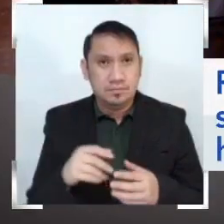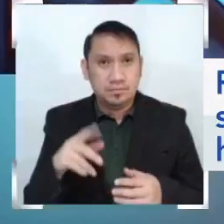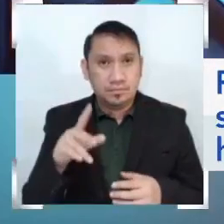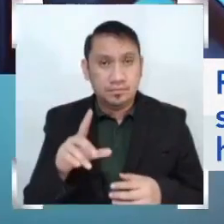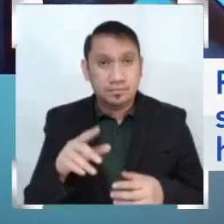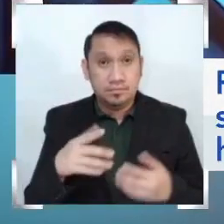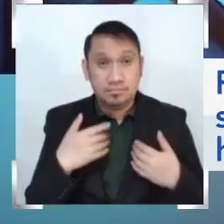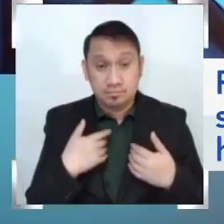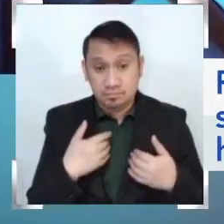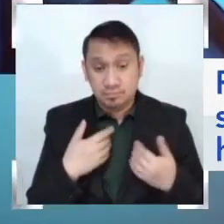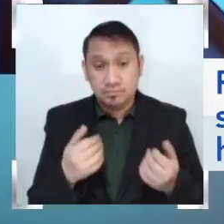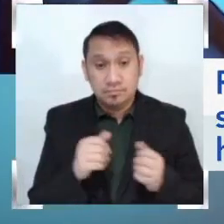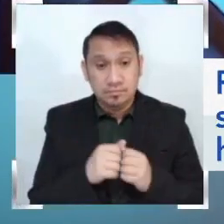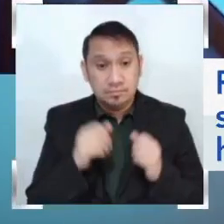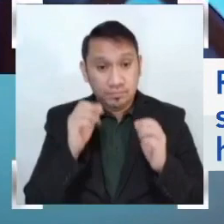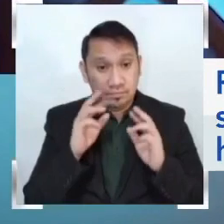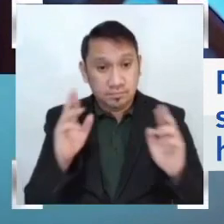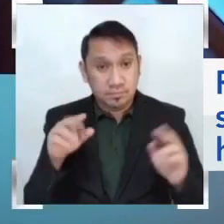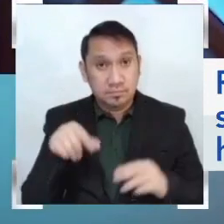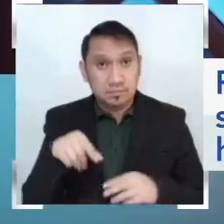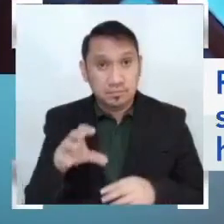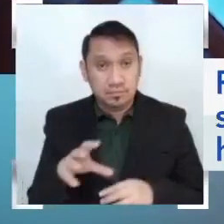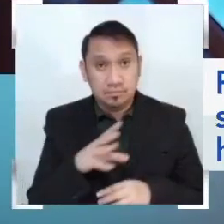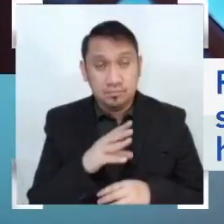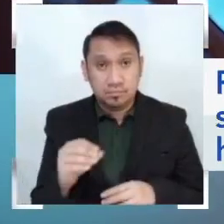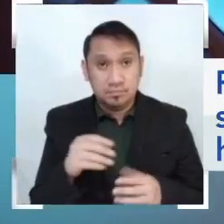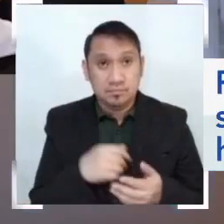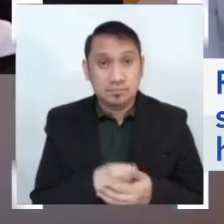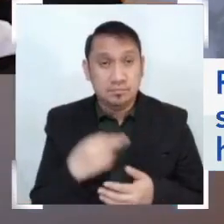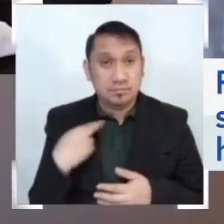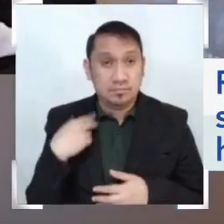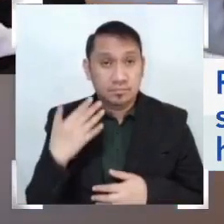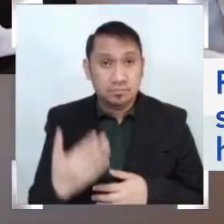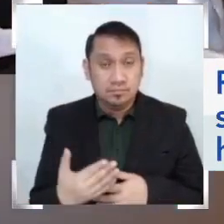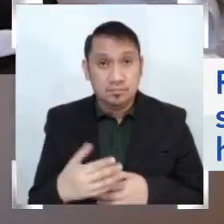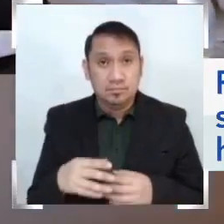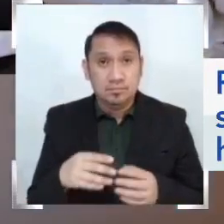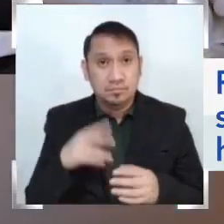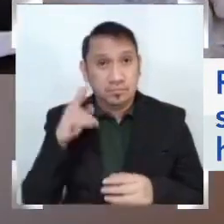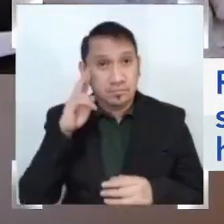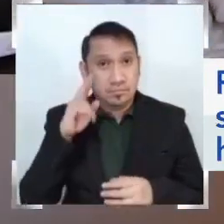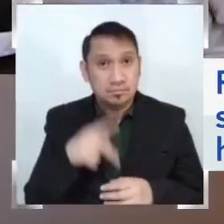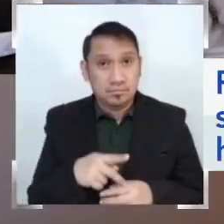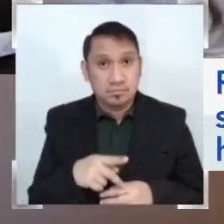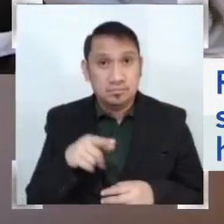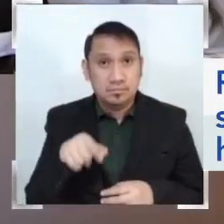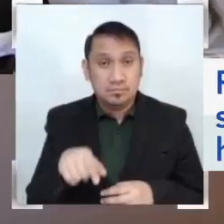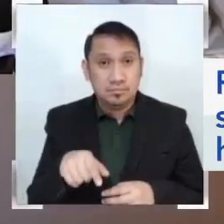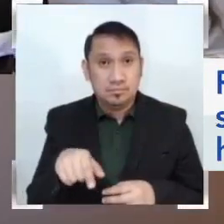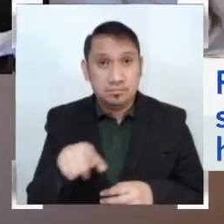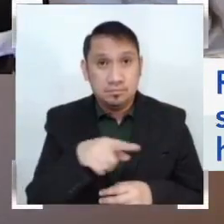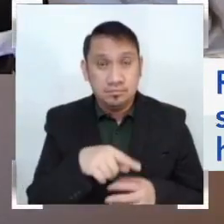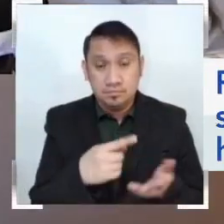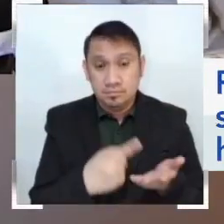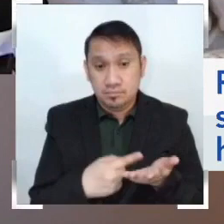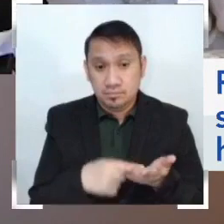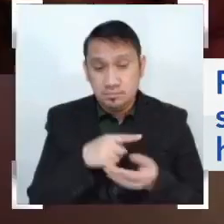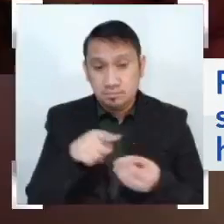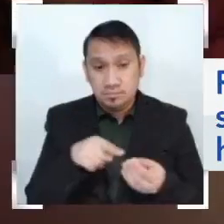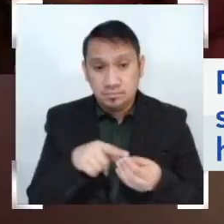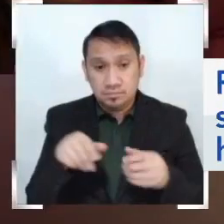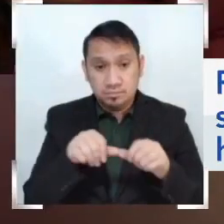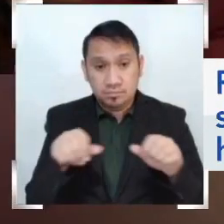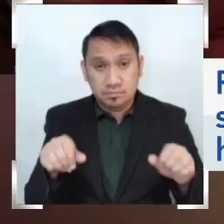City Mayor Joy Belmonte na tumatayo bilang Executive Vice President ng LCP. Tinalakay niya mga area of concern ng